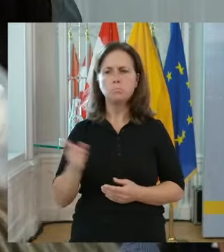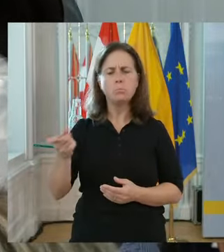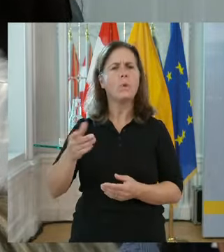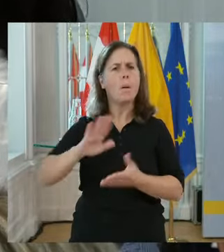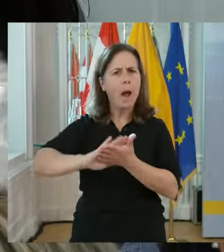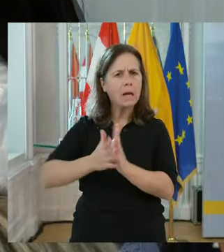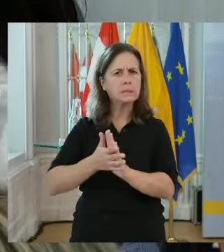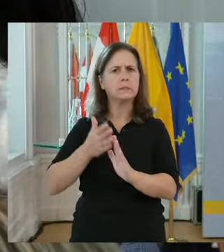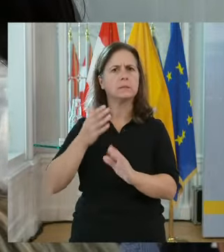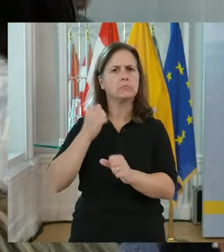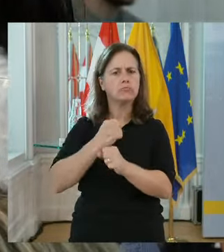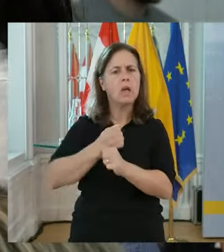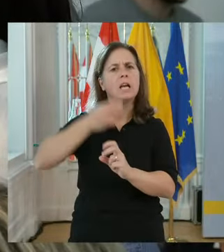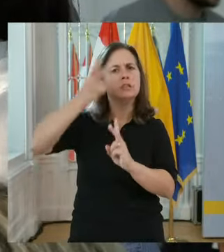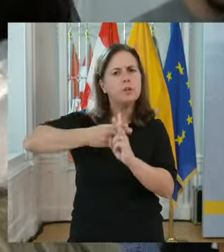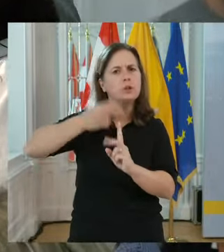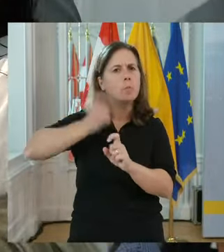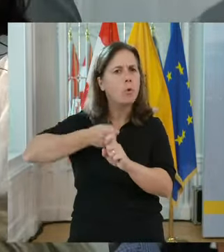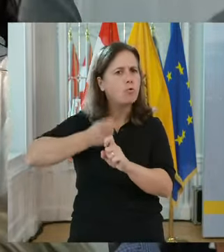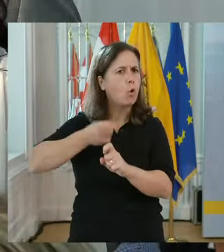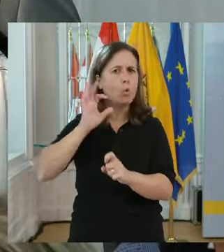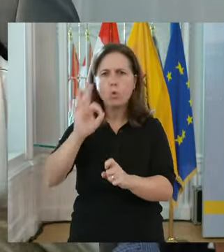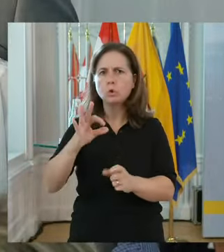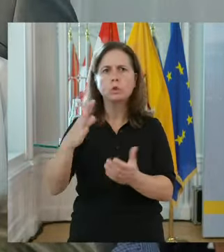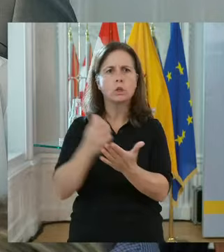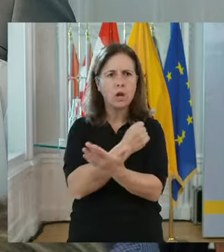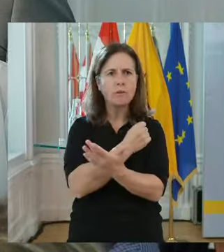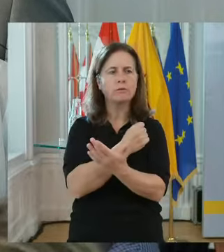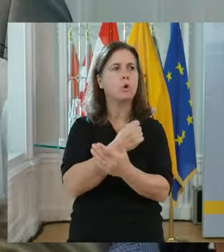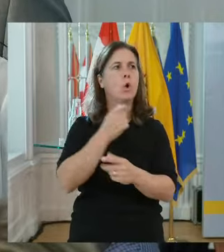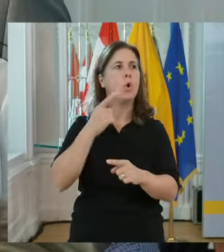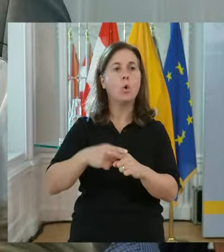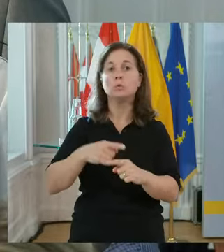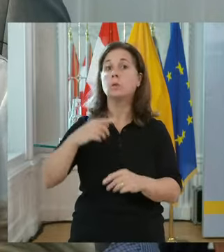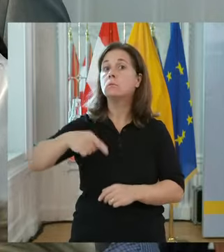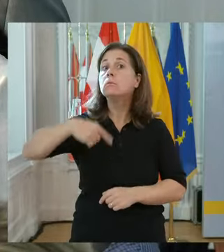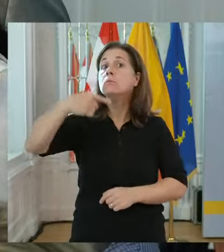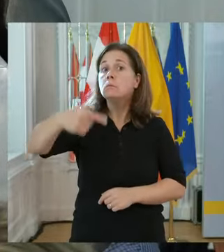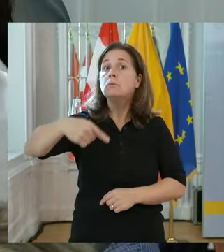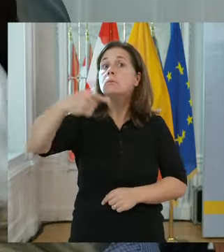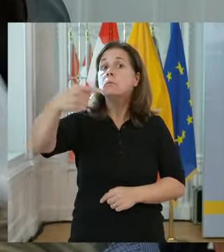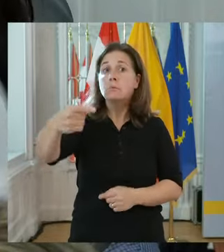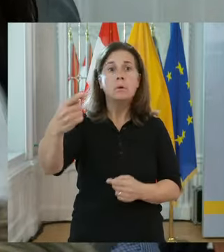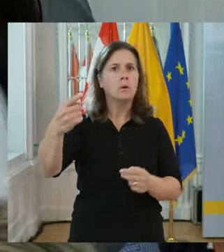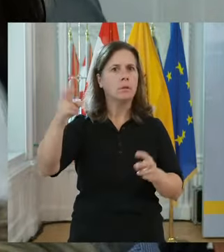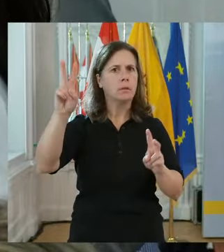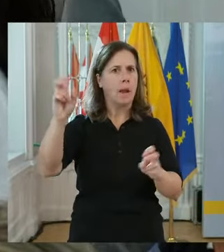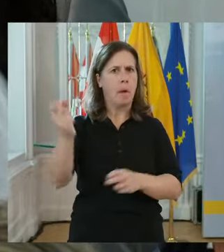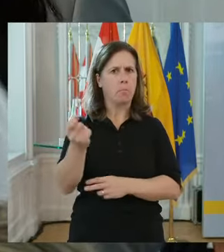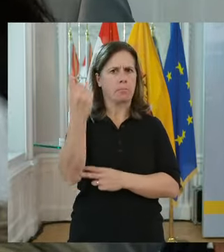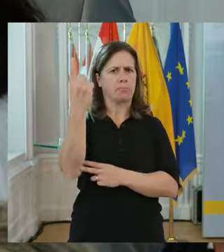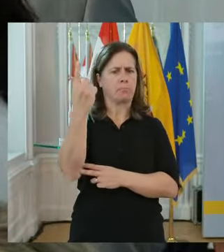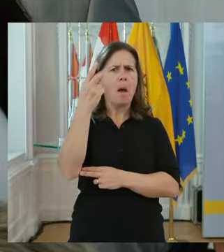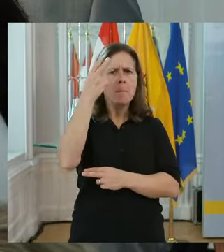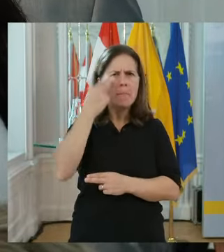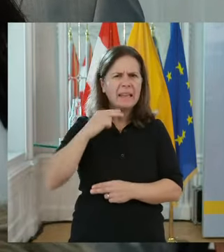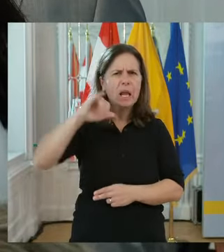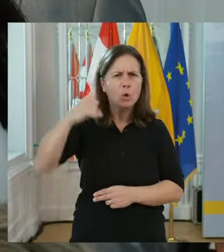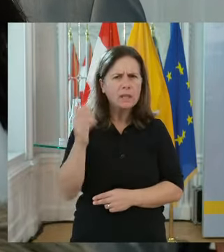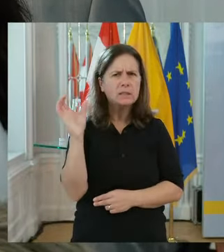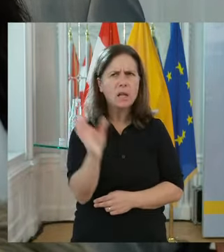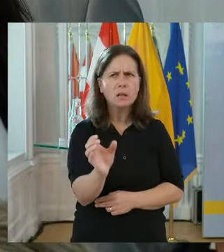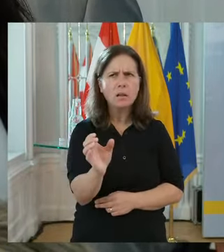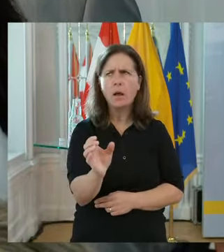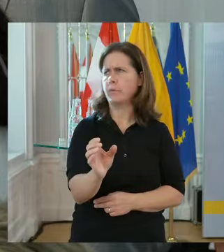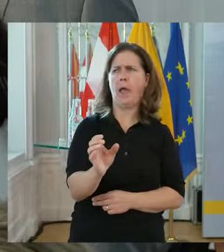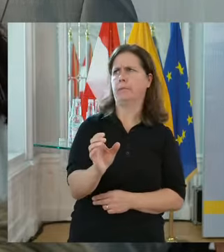absolvierte sie eine Zwischenprüfung, die sie ganz gut erledigt hat. Und irgendwann kam das Thema auf, eine blinde Juristin,